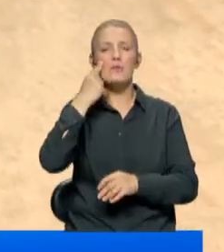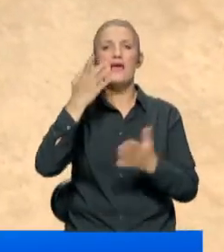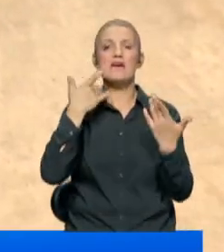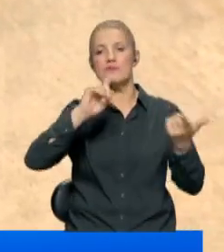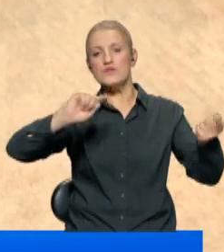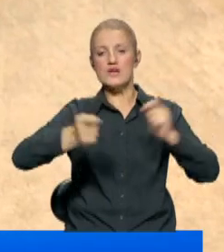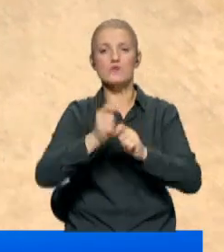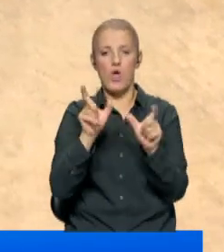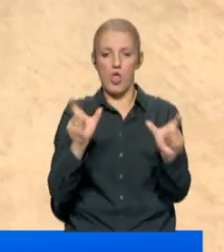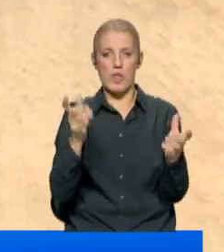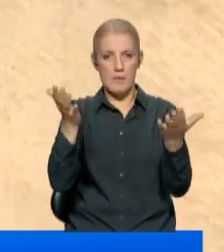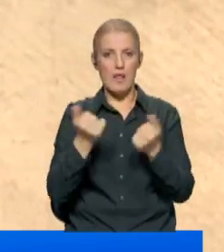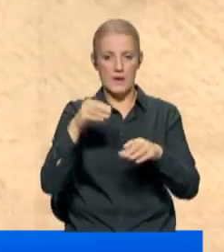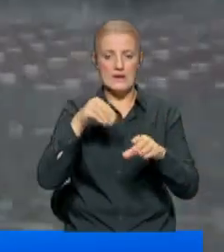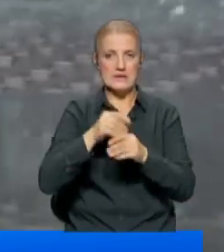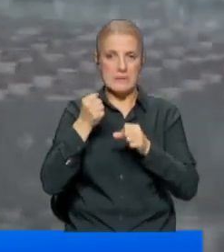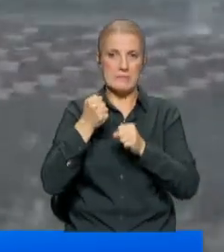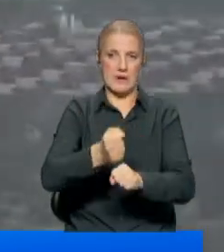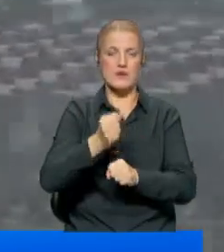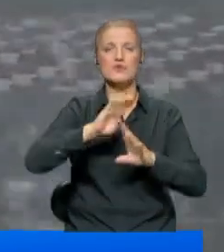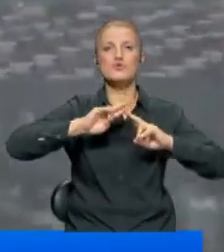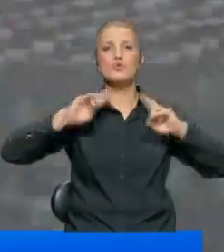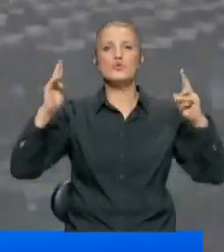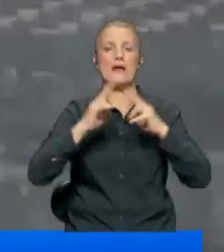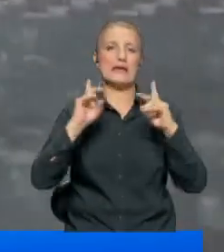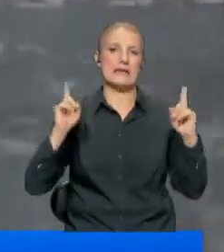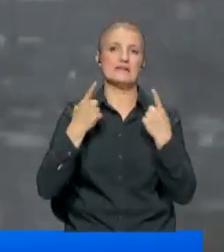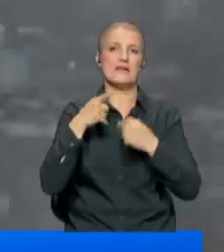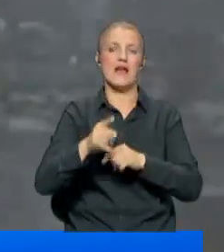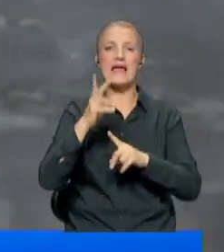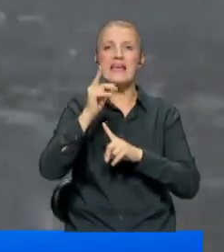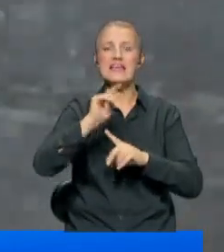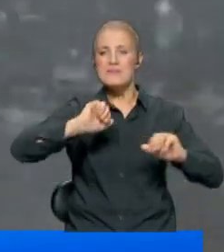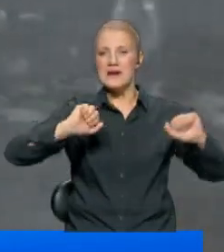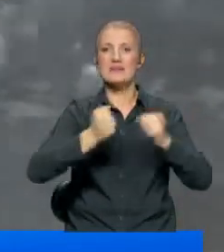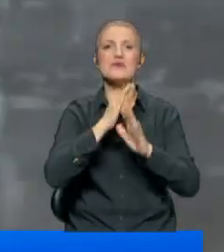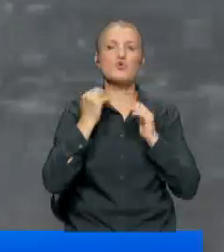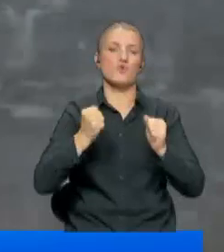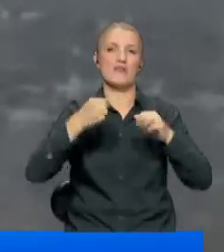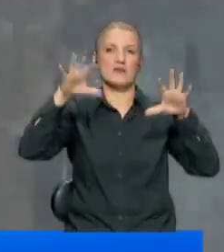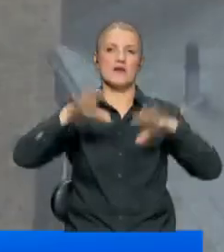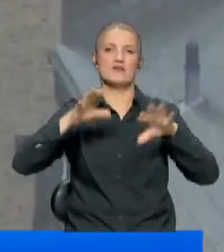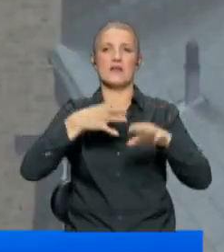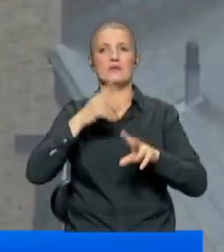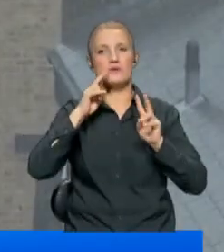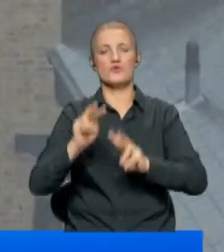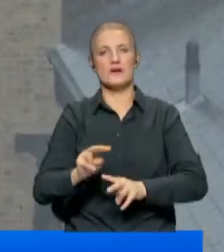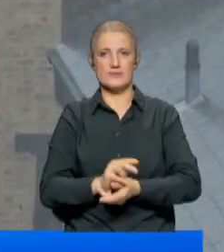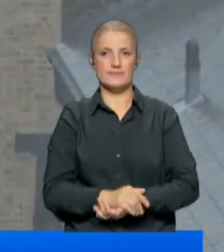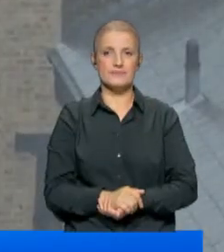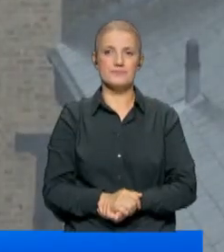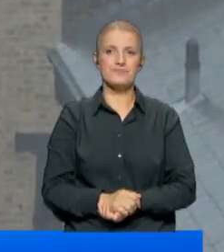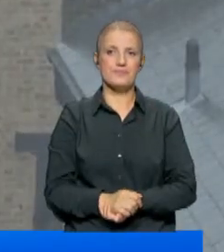iklim değişikliğine karşı önlem almak için baskı altındayken tüm dünyayı etkileyen iklim krizi Bu kez de kuvvetli yaşlarla kendini gösterdi